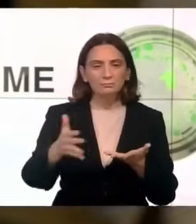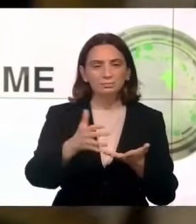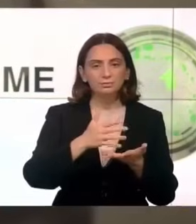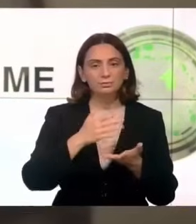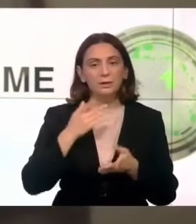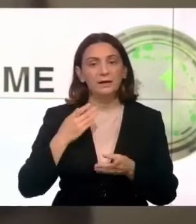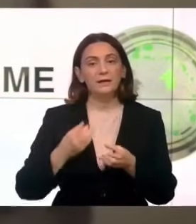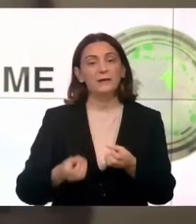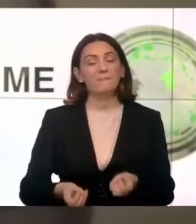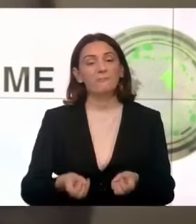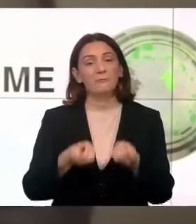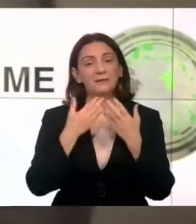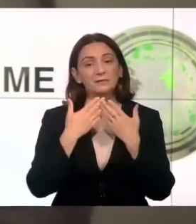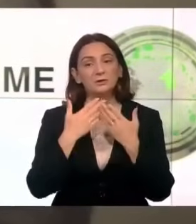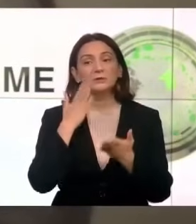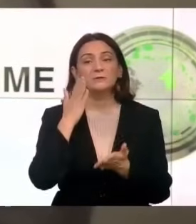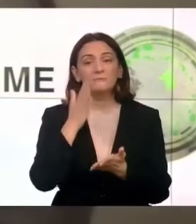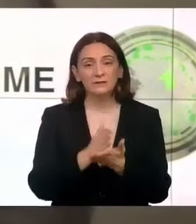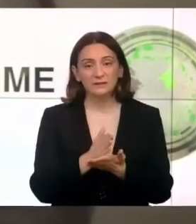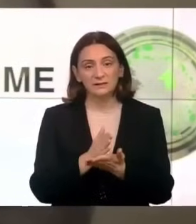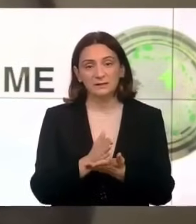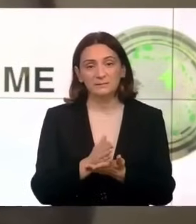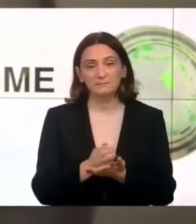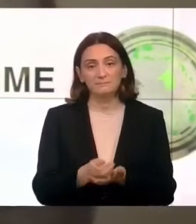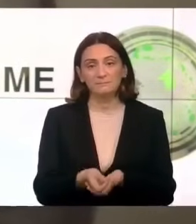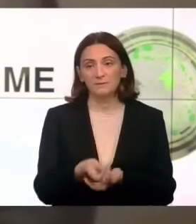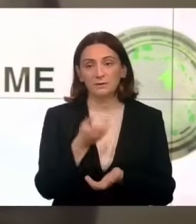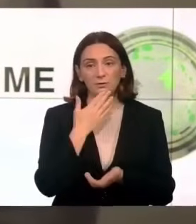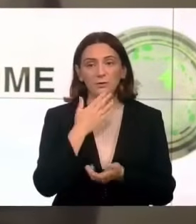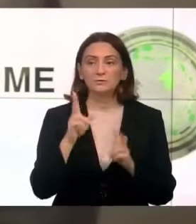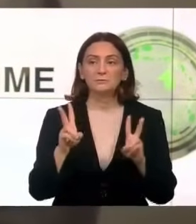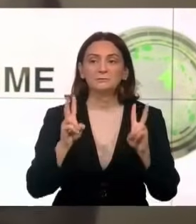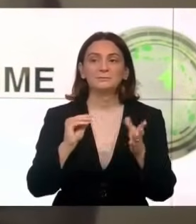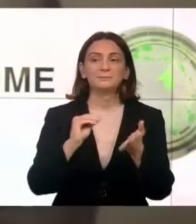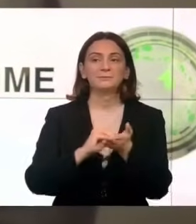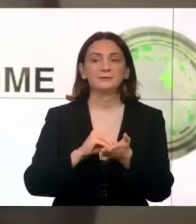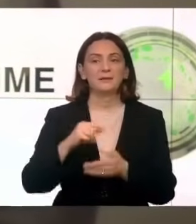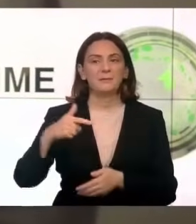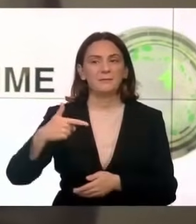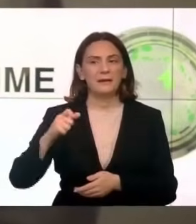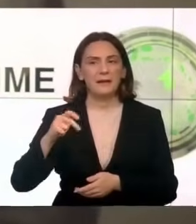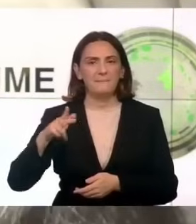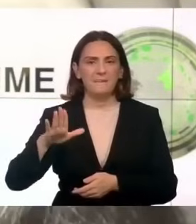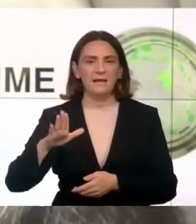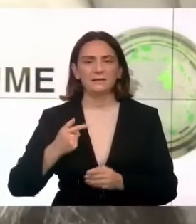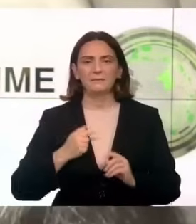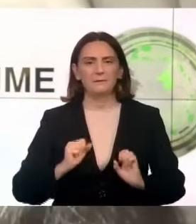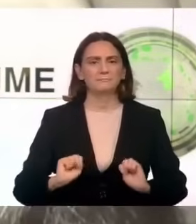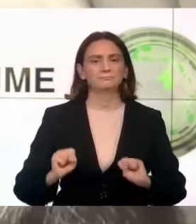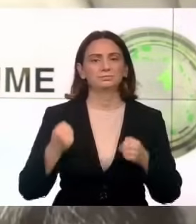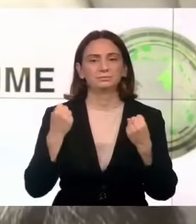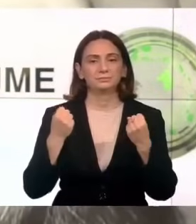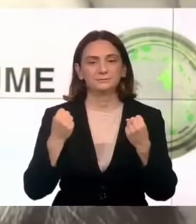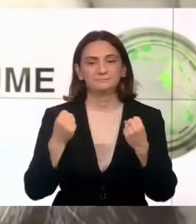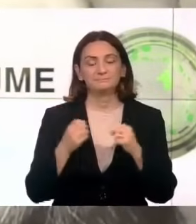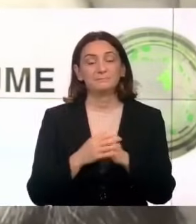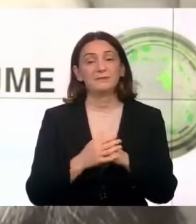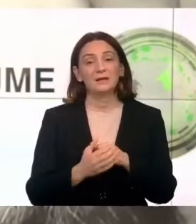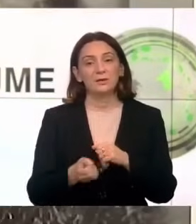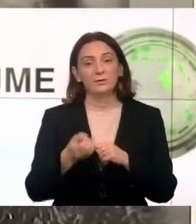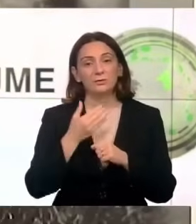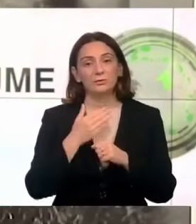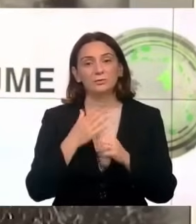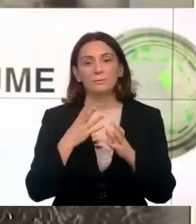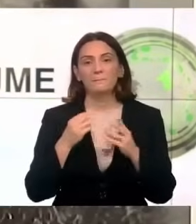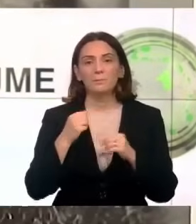e quan. Është një titull që mendoj unë i përshtatet shumë mirë. Në studimi që unë i kam bërë Fanolit me vite të